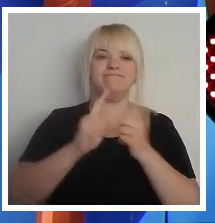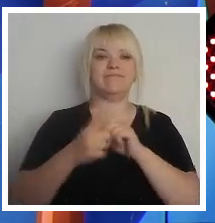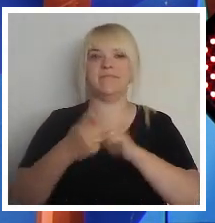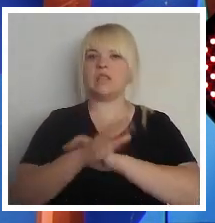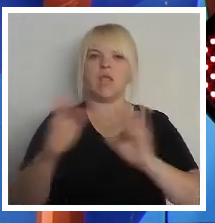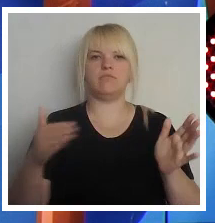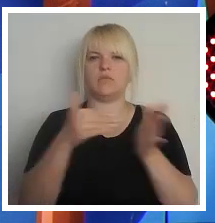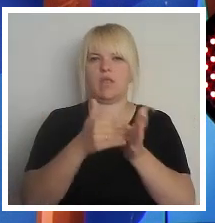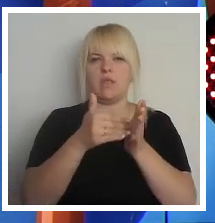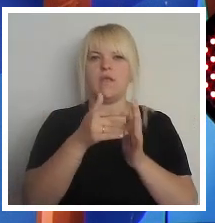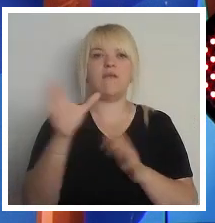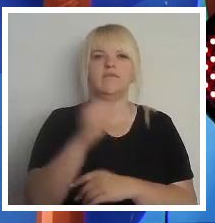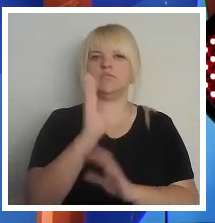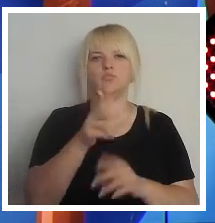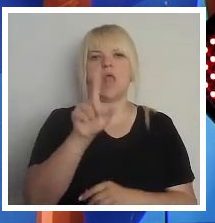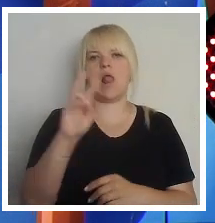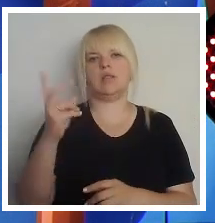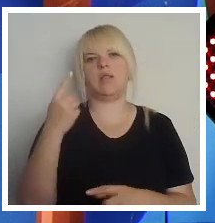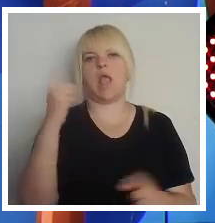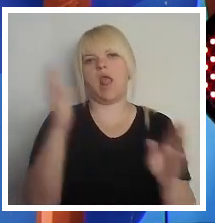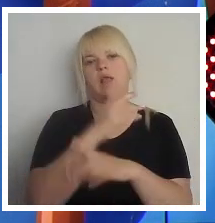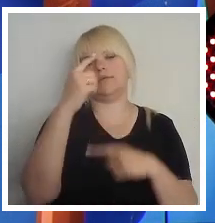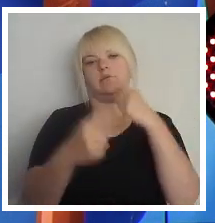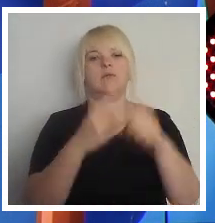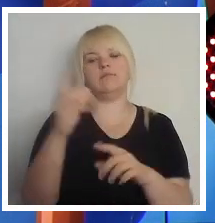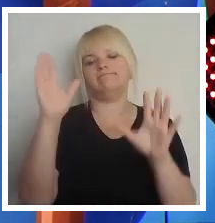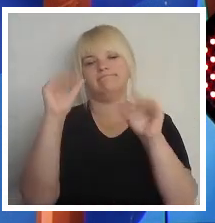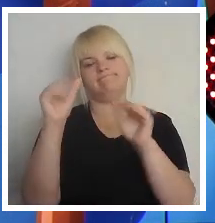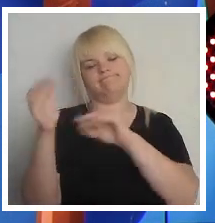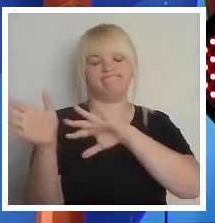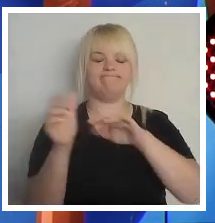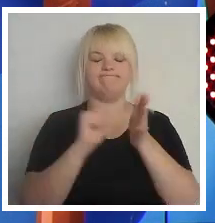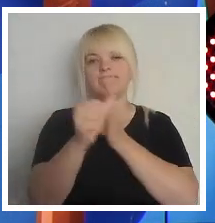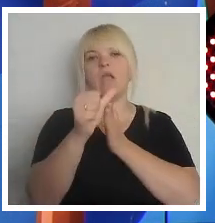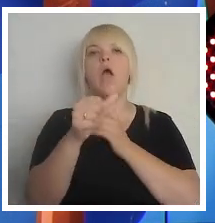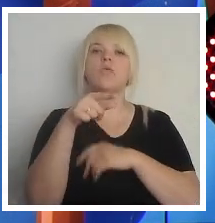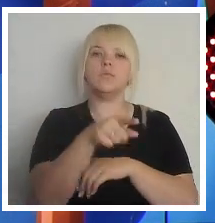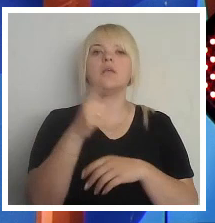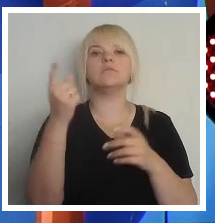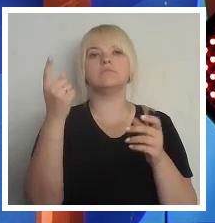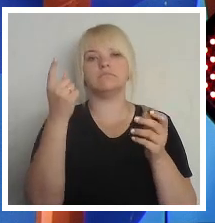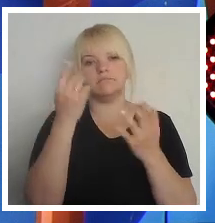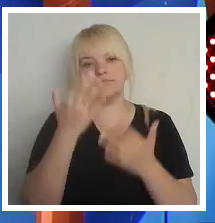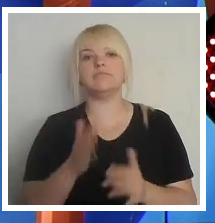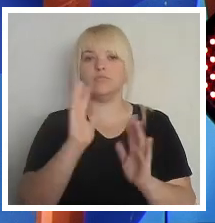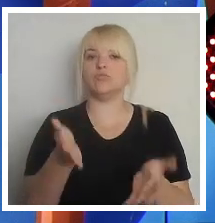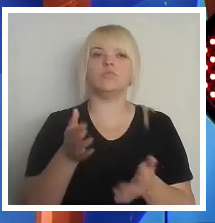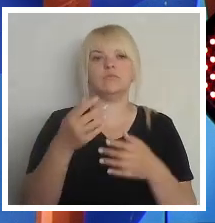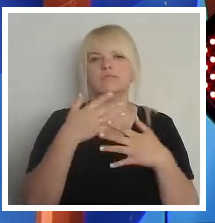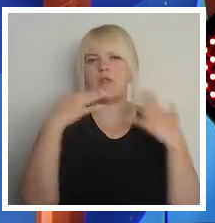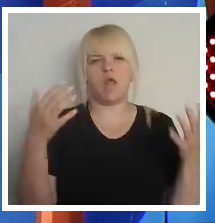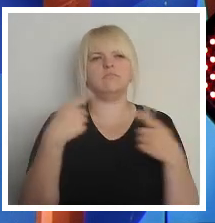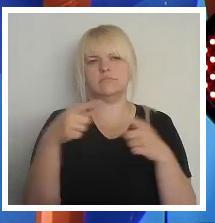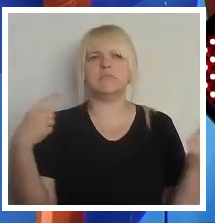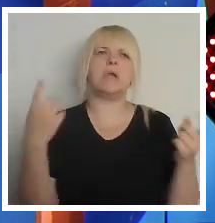viss sagaida LNT. Liktenis un uz redzēšanos. Un tur tas konteksts, protams, varētu būt garš un plašs par to, par valsts atbildību,